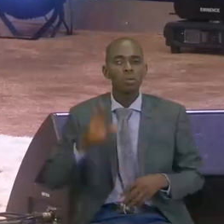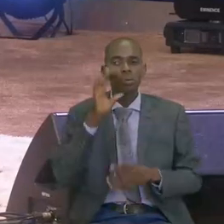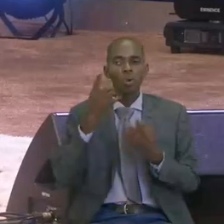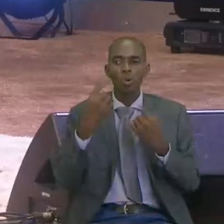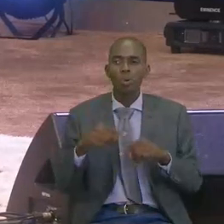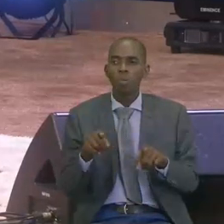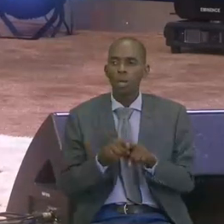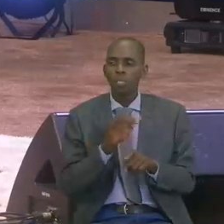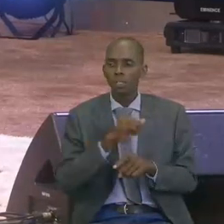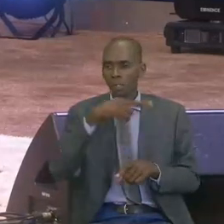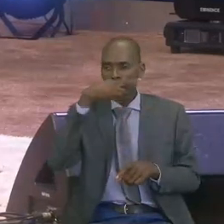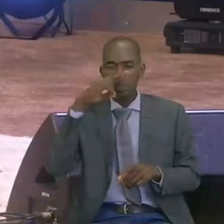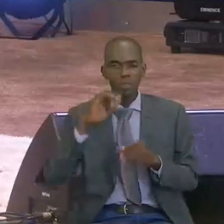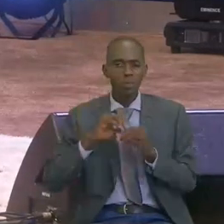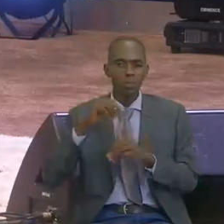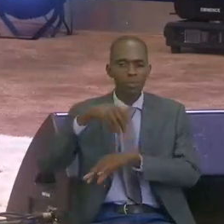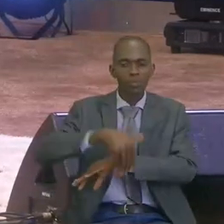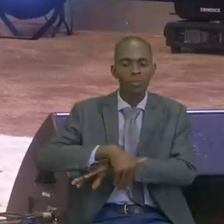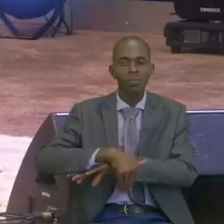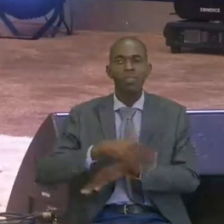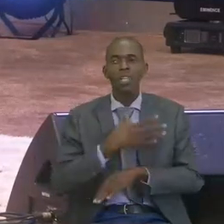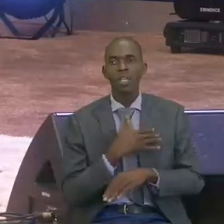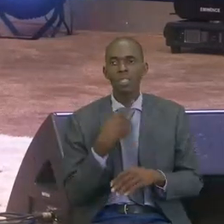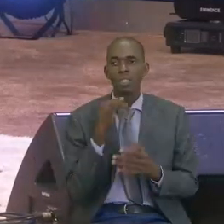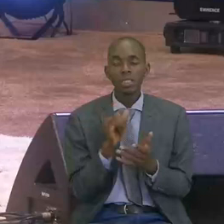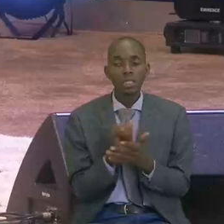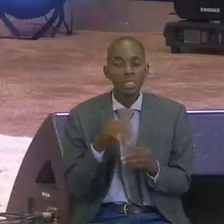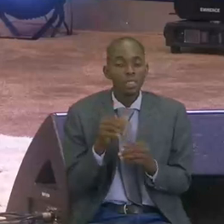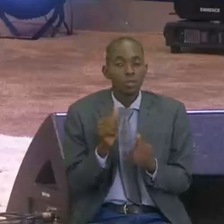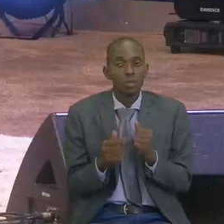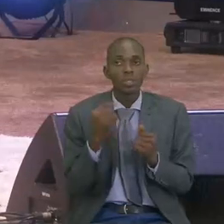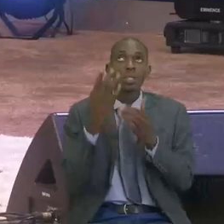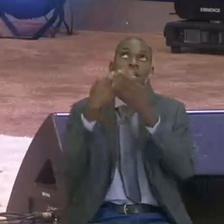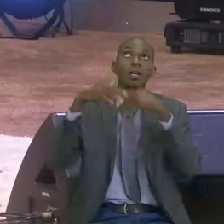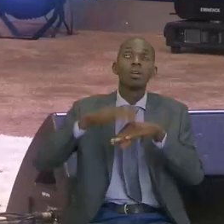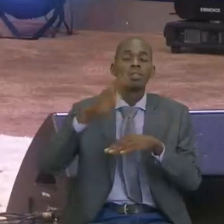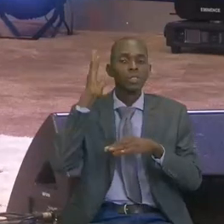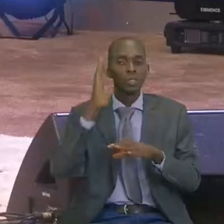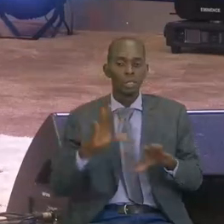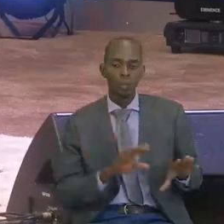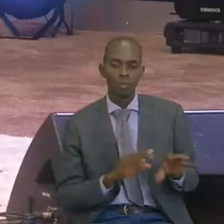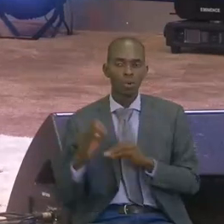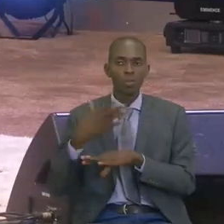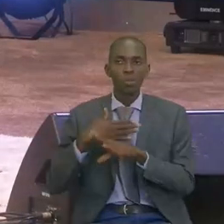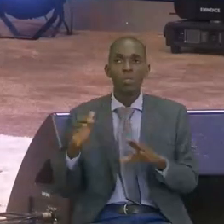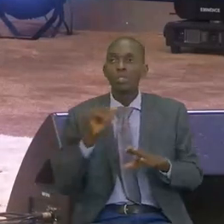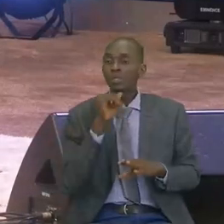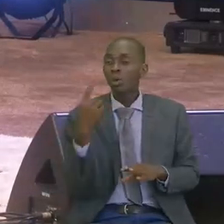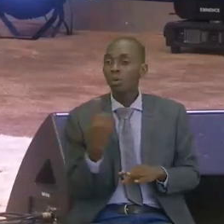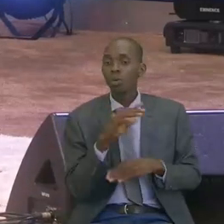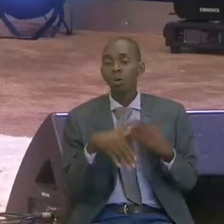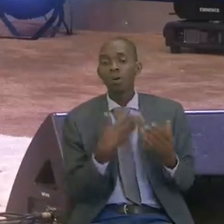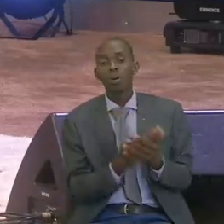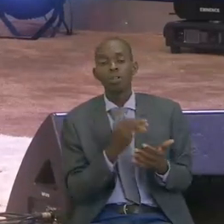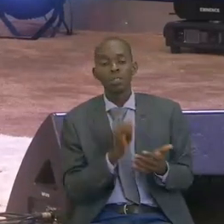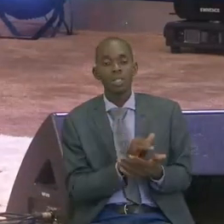voleur. En ce jour, les cieux passeront avec fracas. Non seulement ces royaumes,